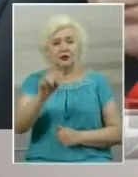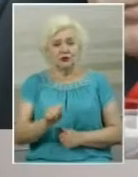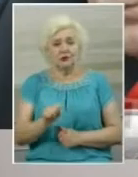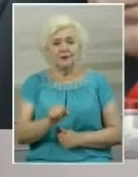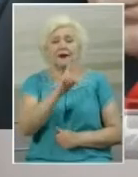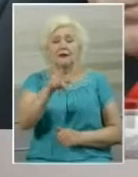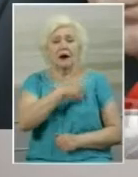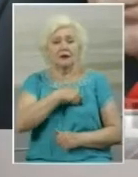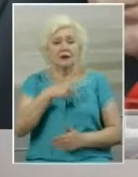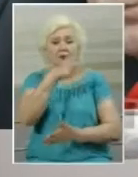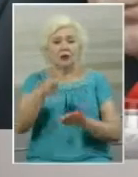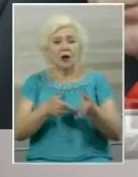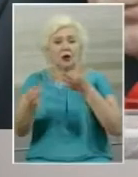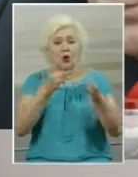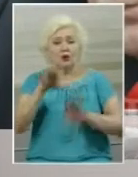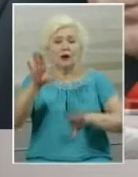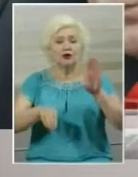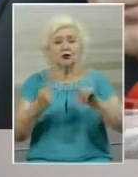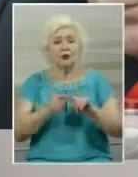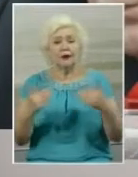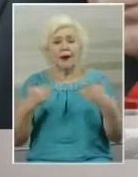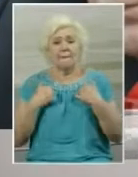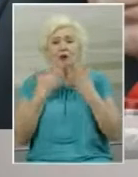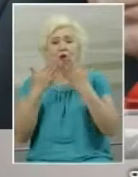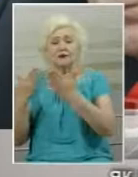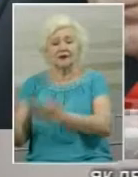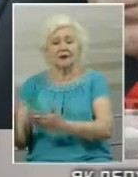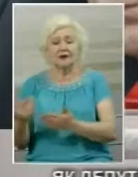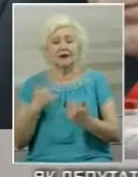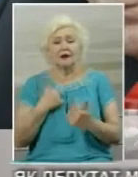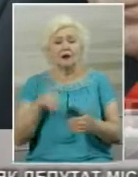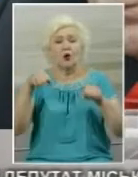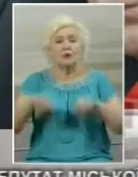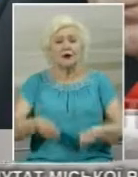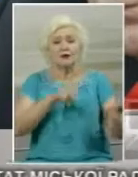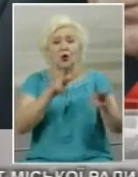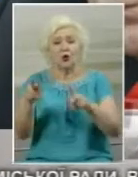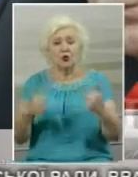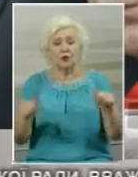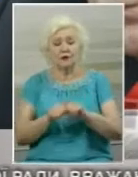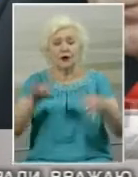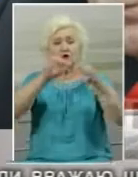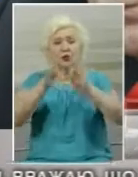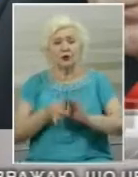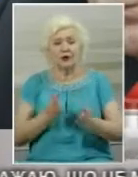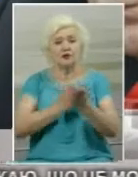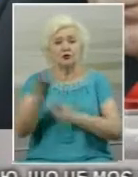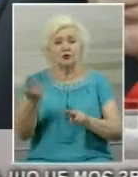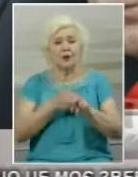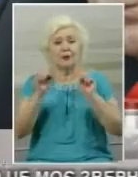Як депутат міського совету, вважаєте, це моє звернення до правоохоронних органів, конкретно Служби безпеки